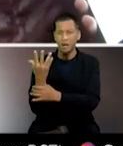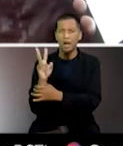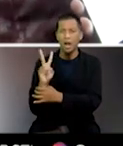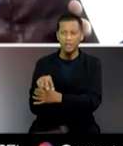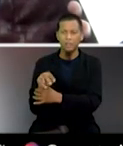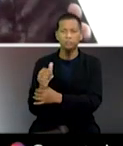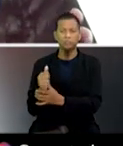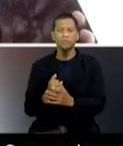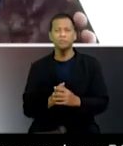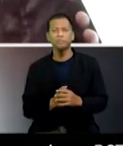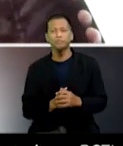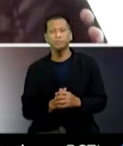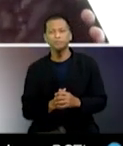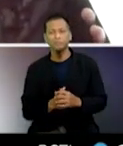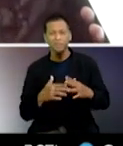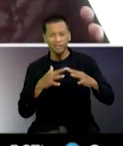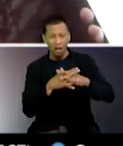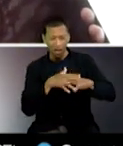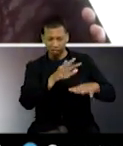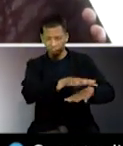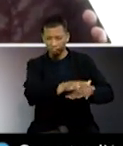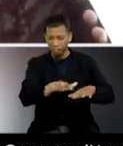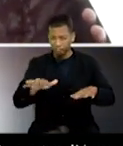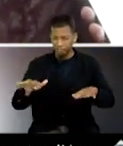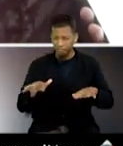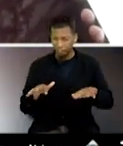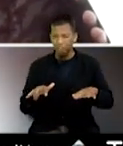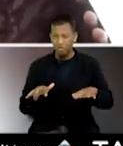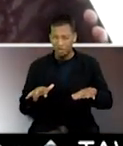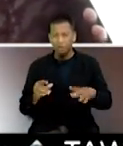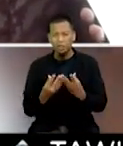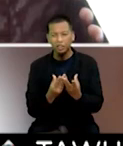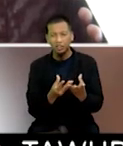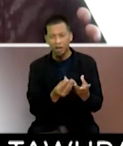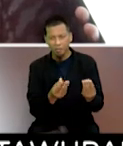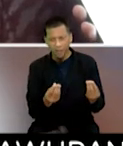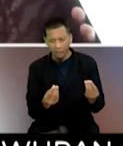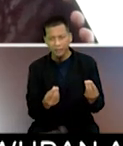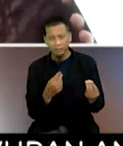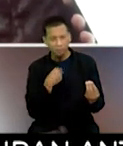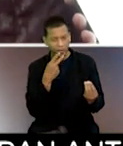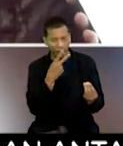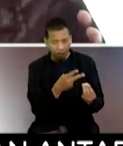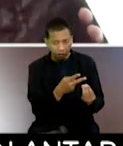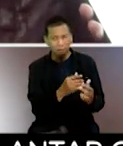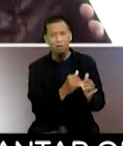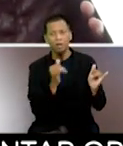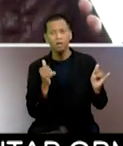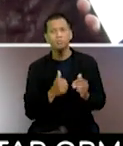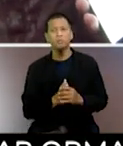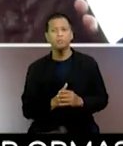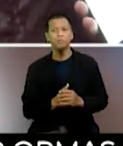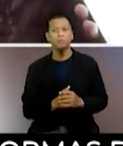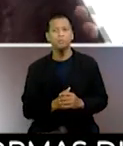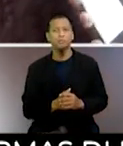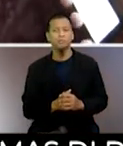ada di sekitarnya itu akan dijadikan taman, jadi supaya lebih indah nanti ekosistem yang ada di sekitar